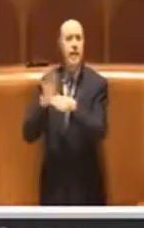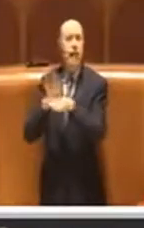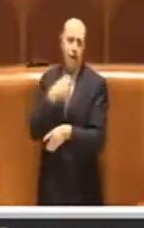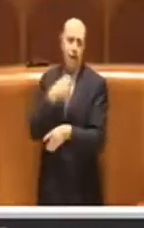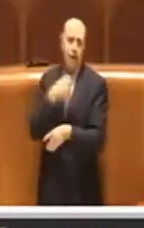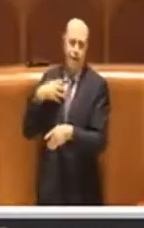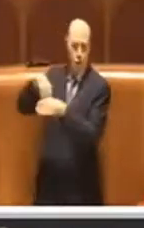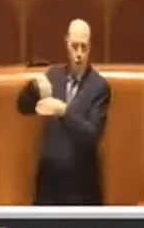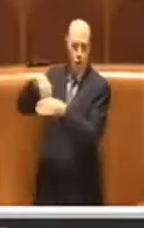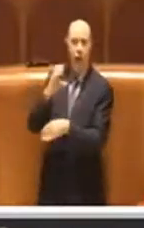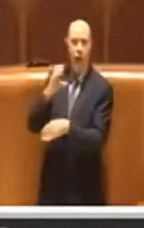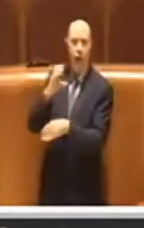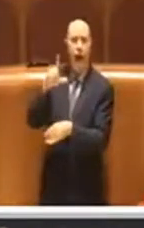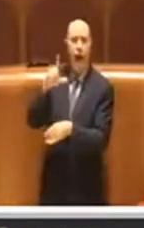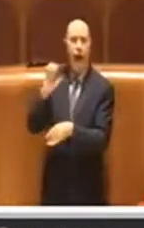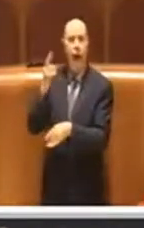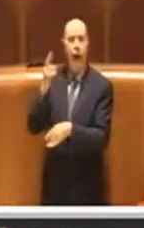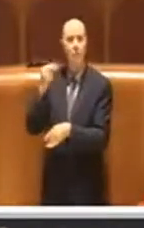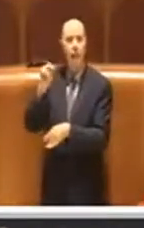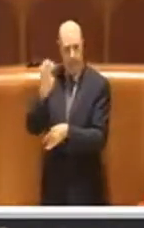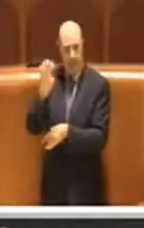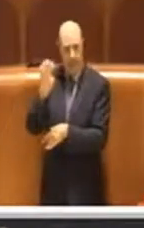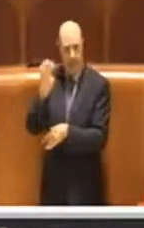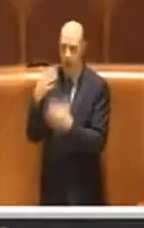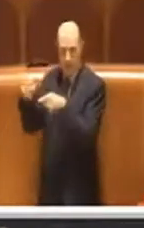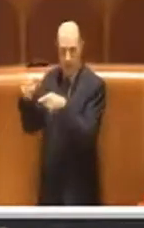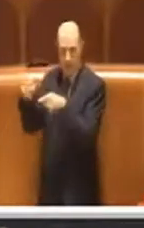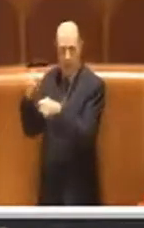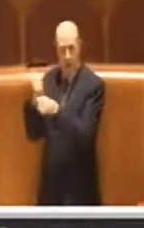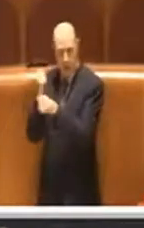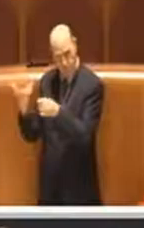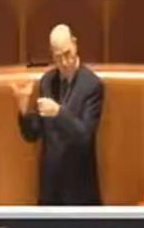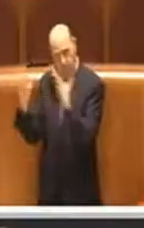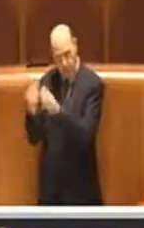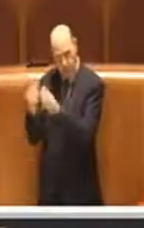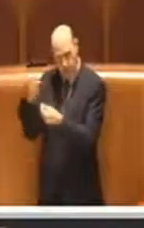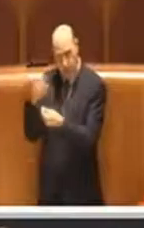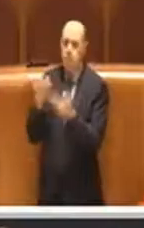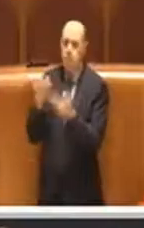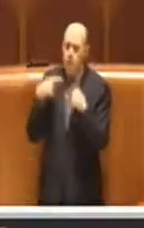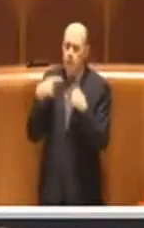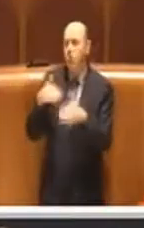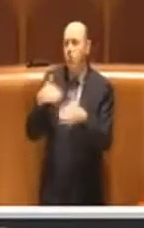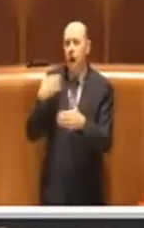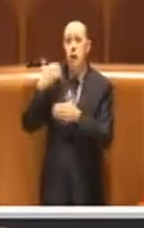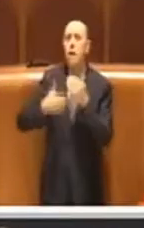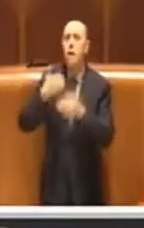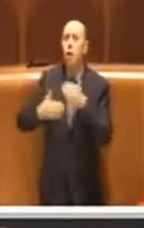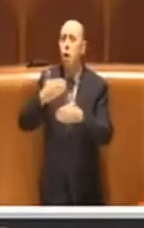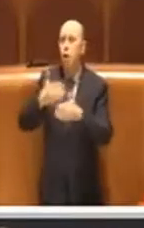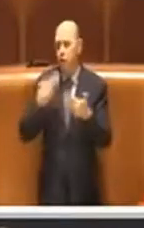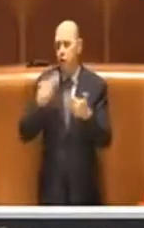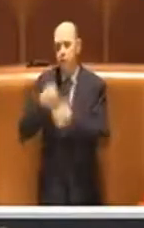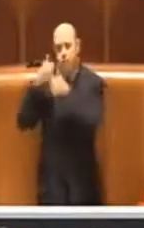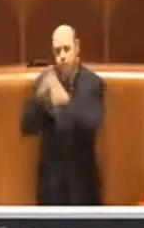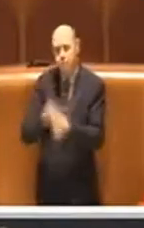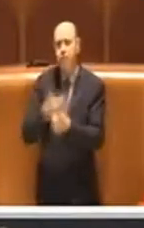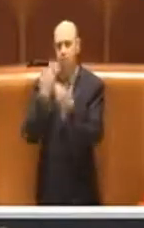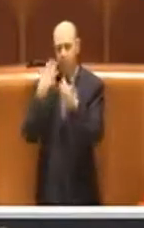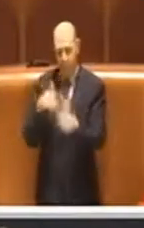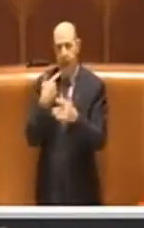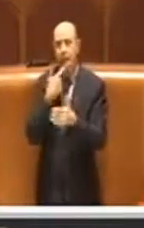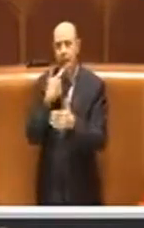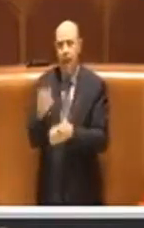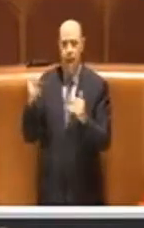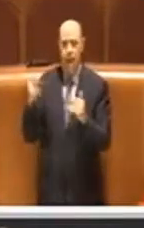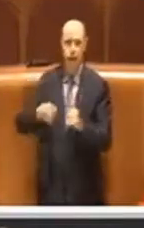dell'assessore Calabrese, che ringrazio per questo lavoro. Ovviamente tutto il percorso è stato seguito